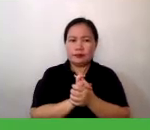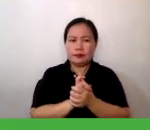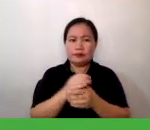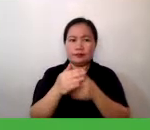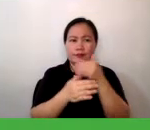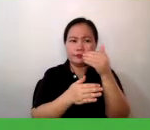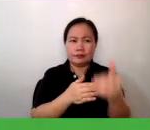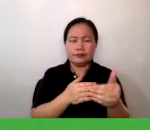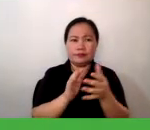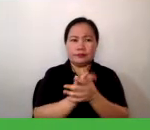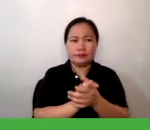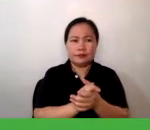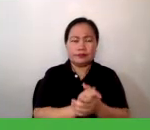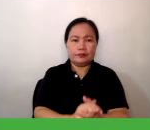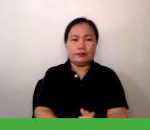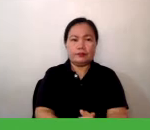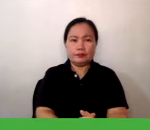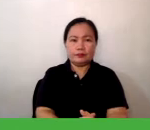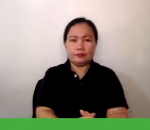next.